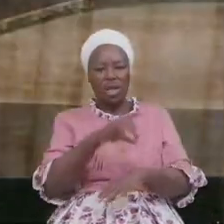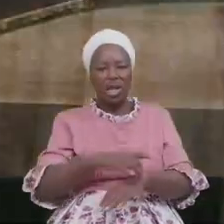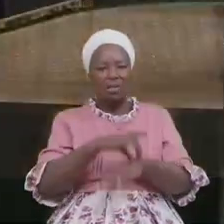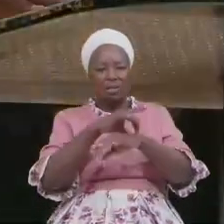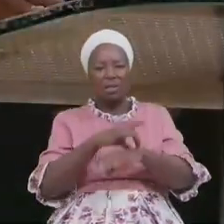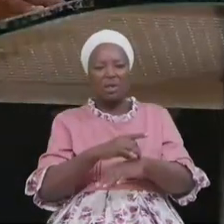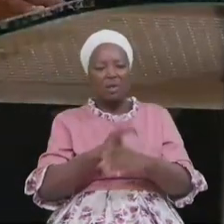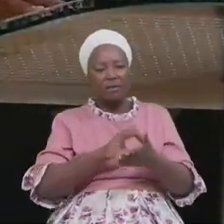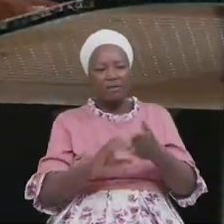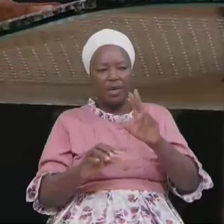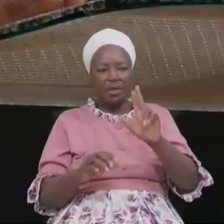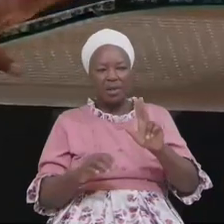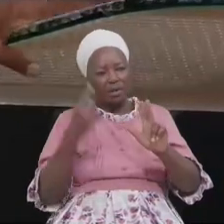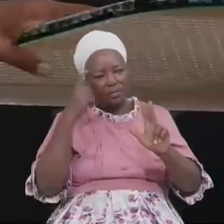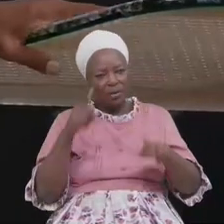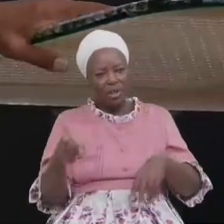êtes morts,